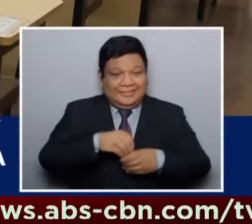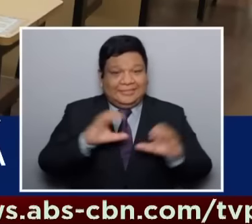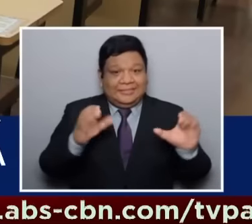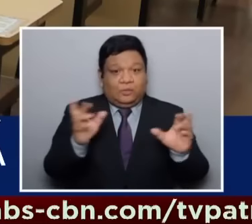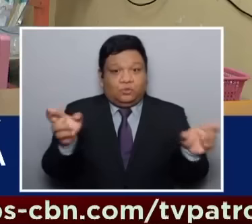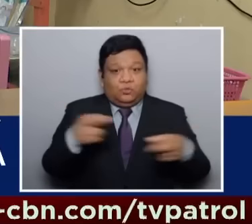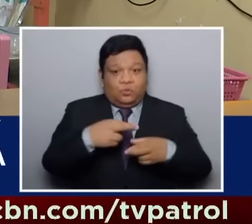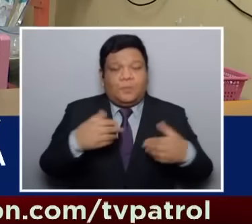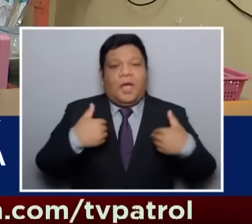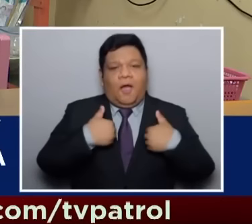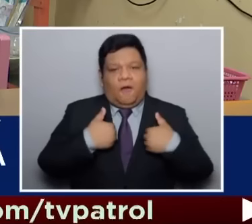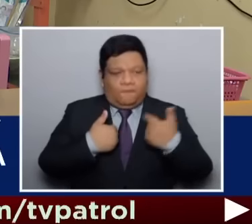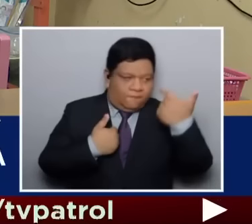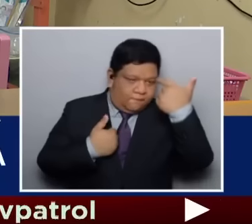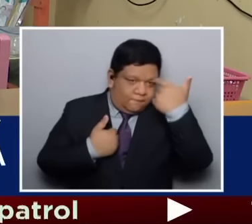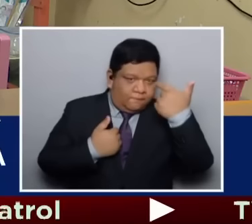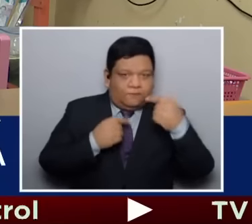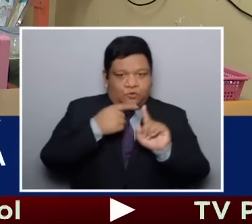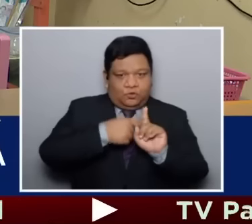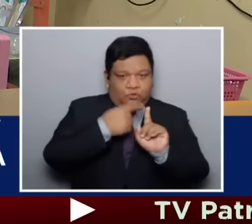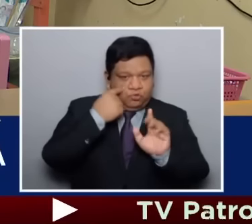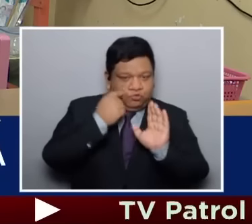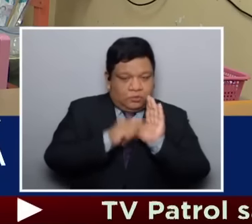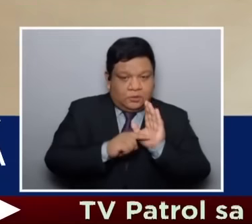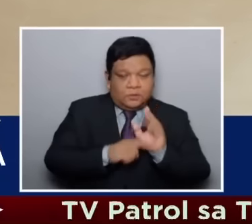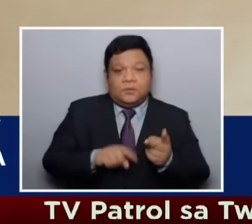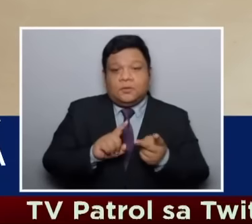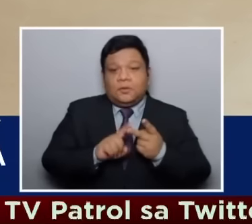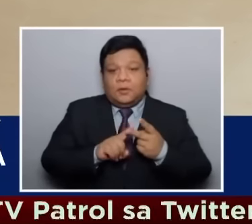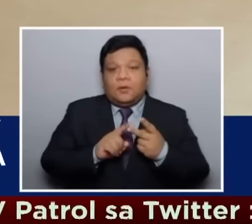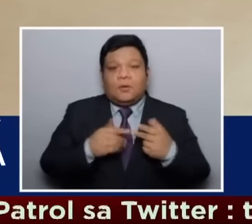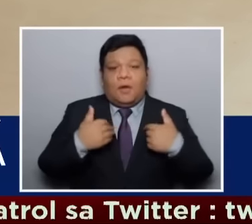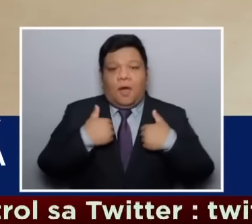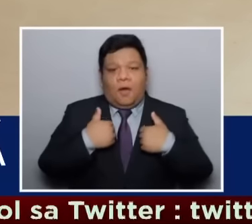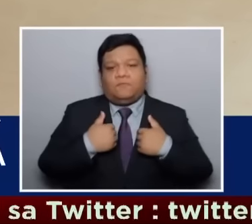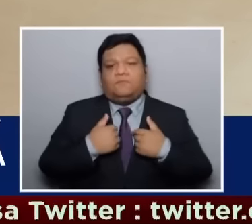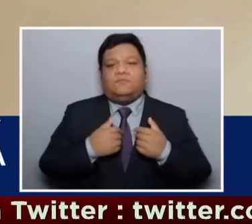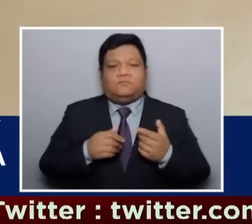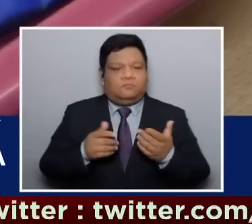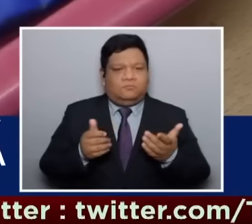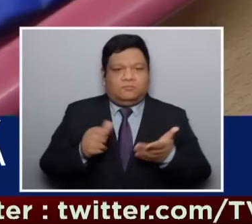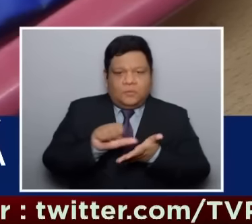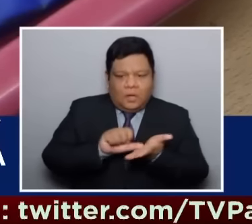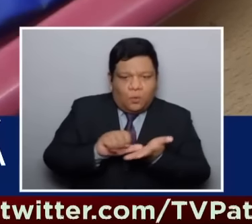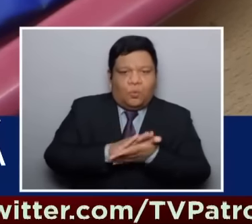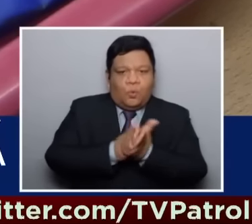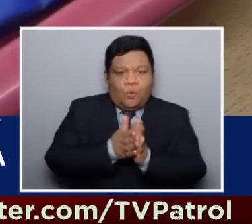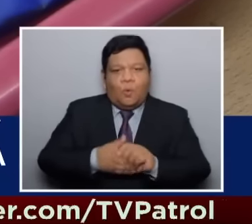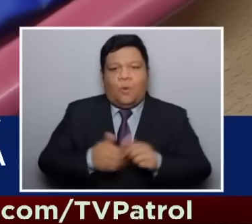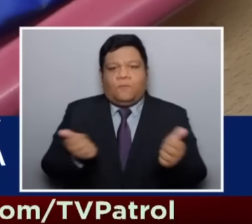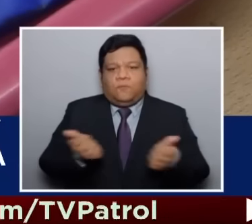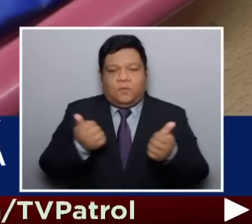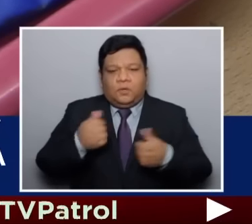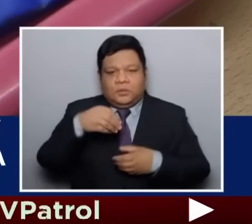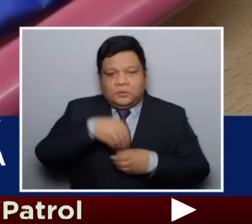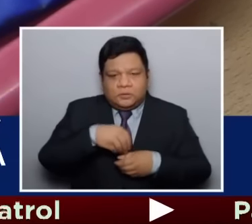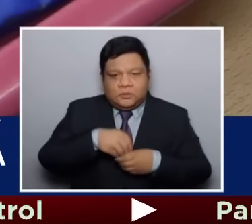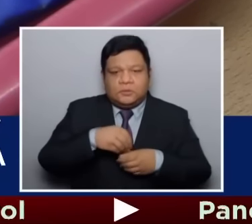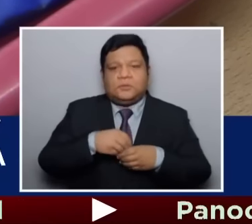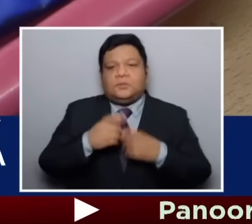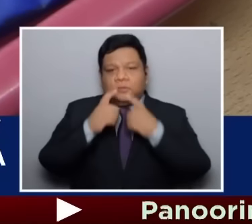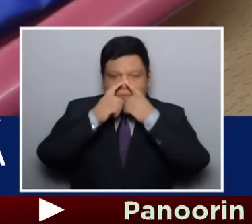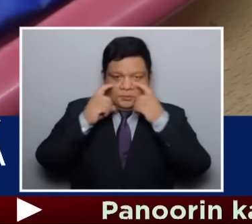na estudyante, may nakapaskil na paalala self protocols at may nakalaan ding hygiene kit na may laman na extra face